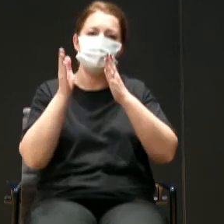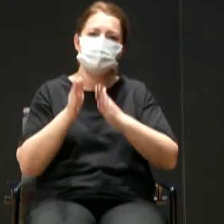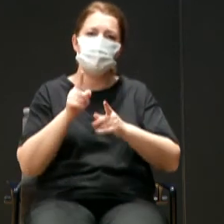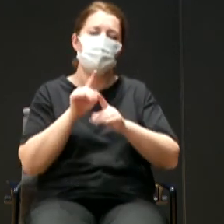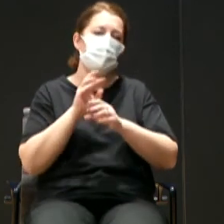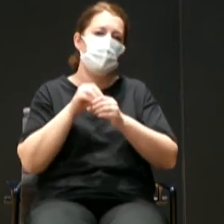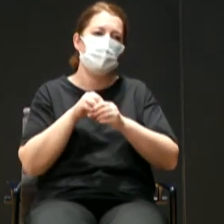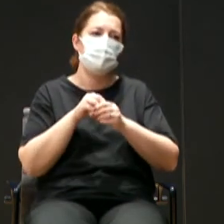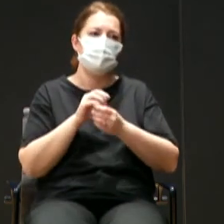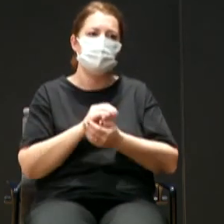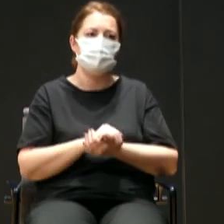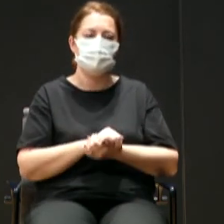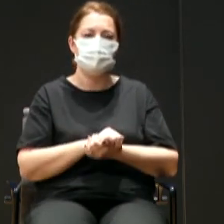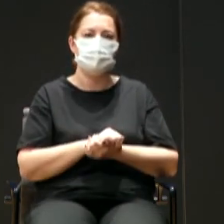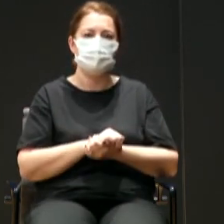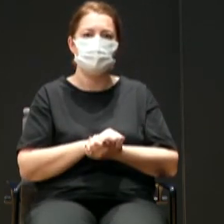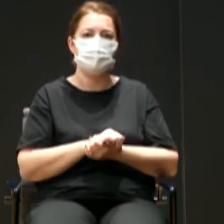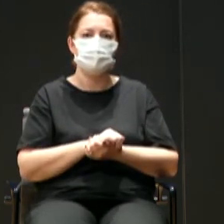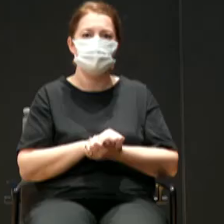kadar.